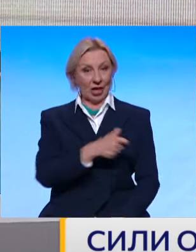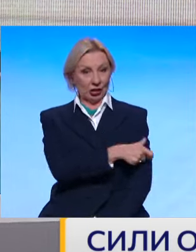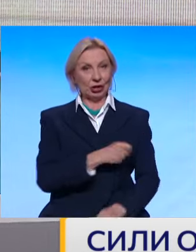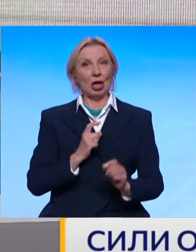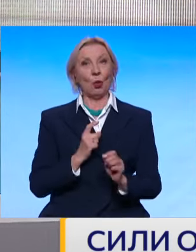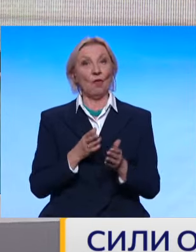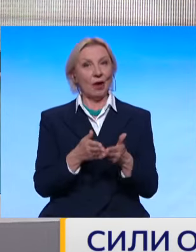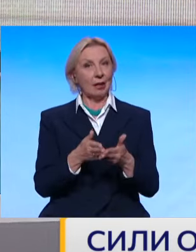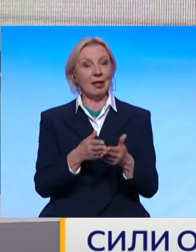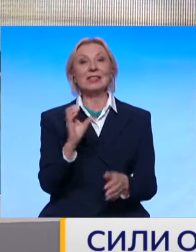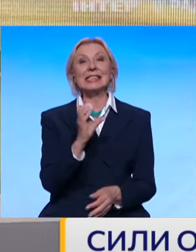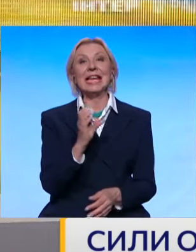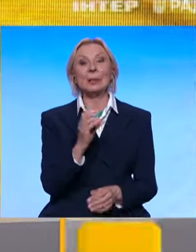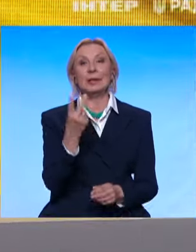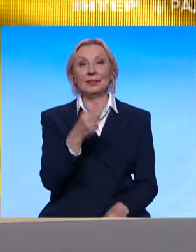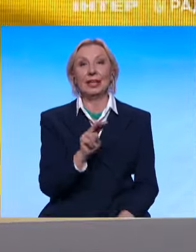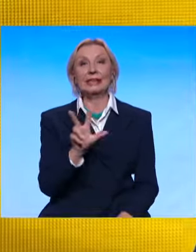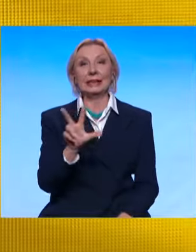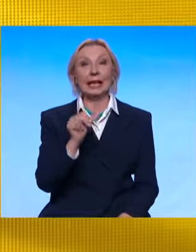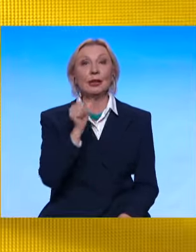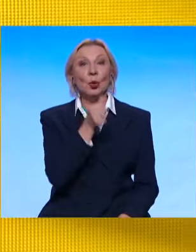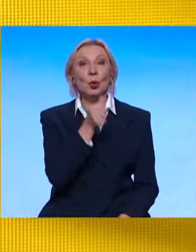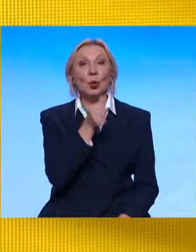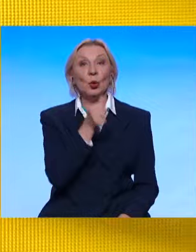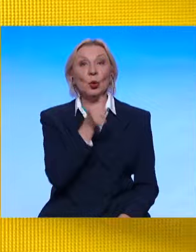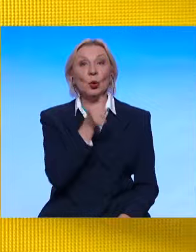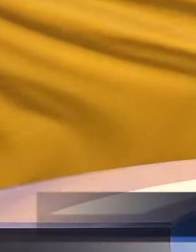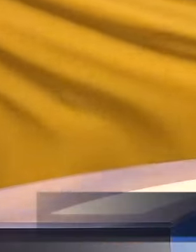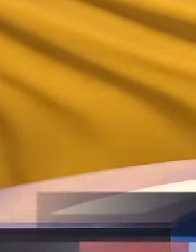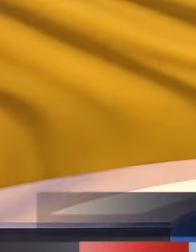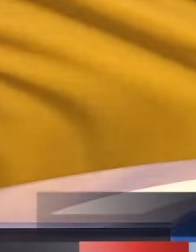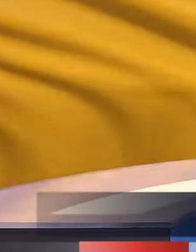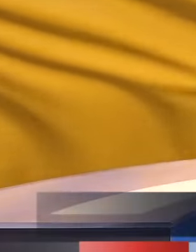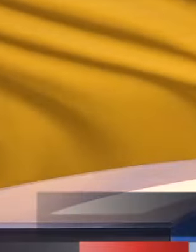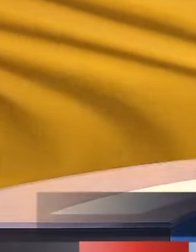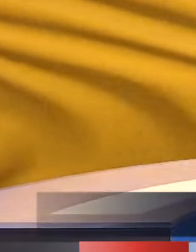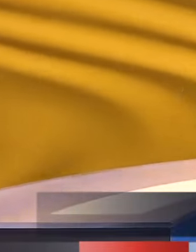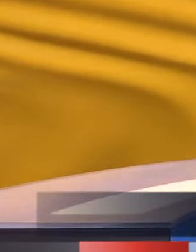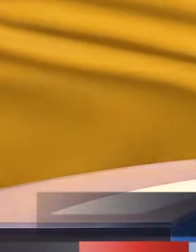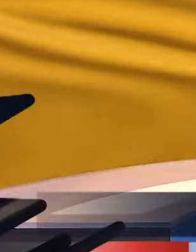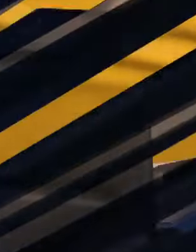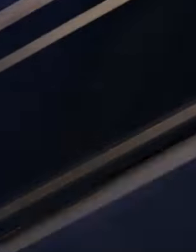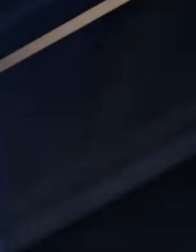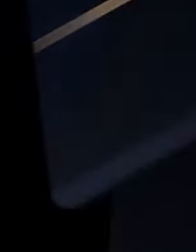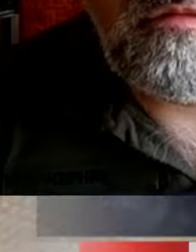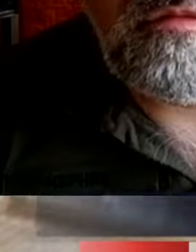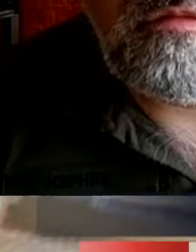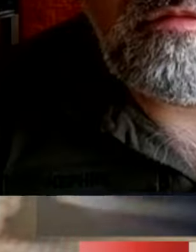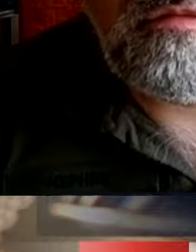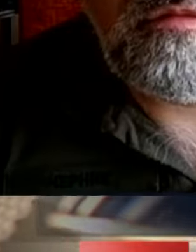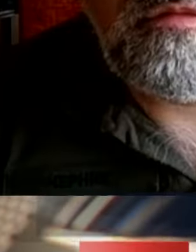вийшов у серпні 23-го. Петро Черник, військовий експерт, полковник, долучається до нас. Вітаємо.